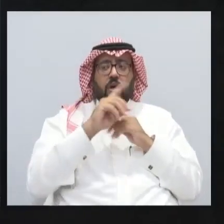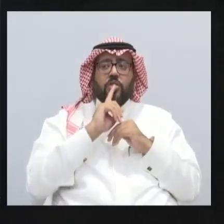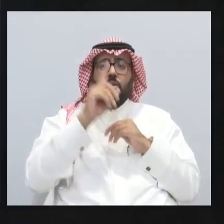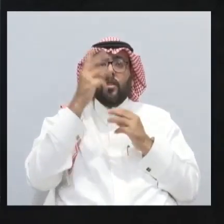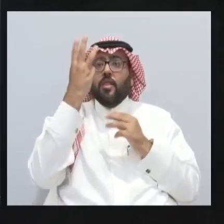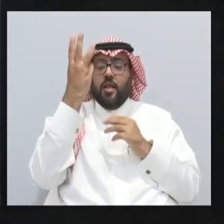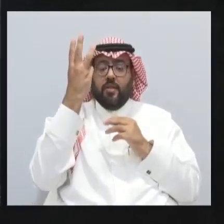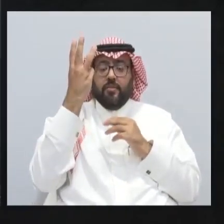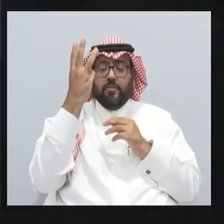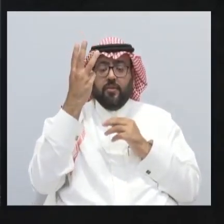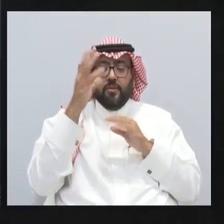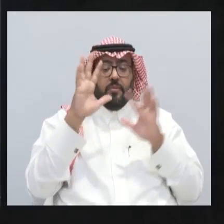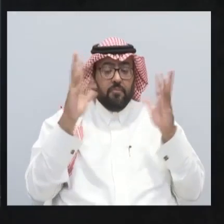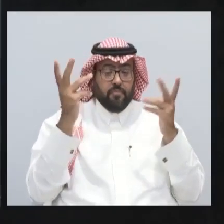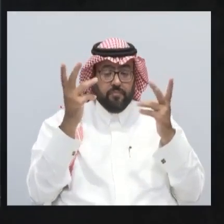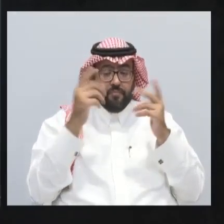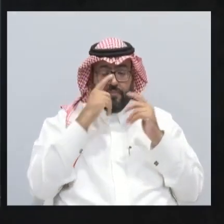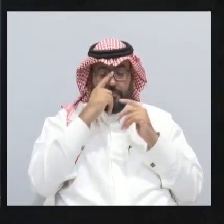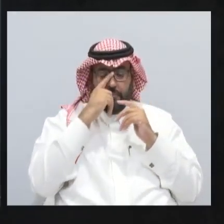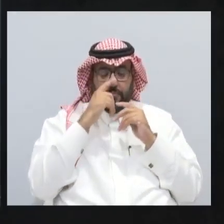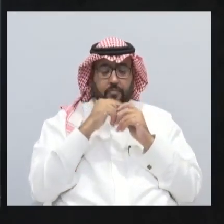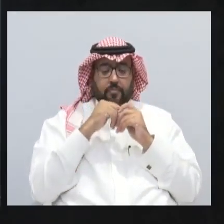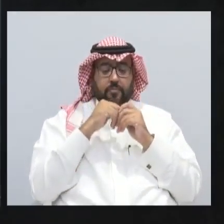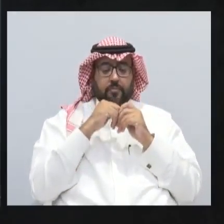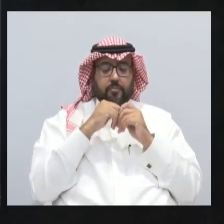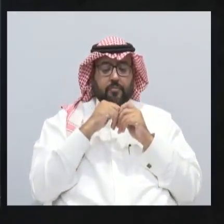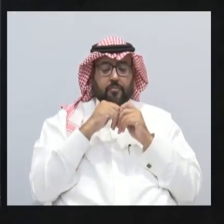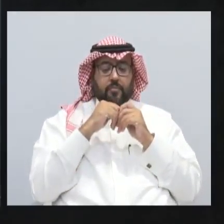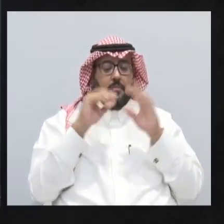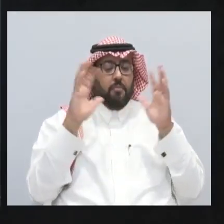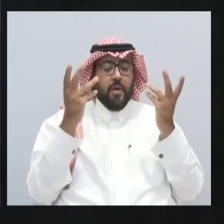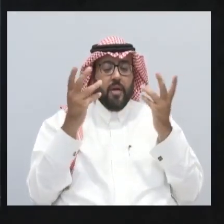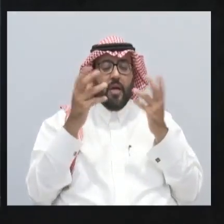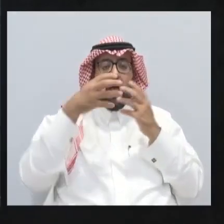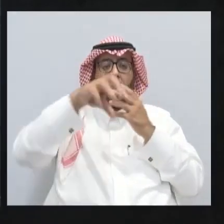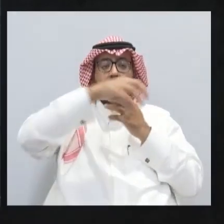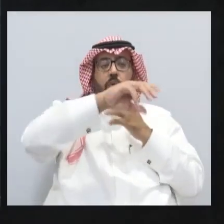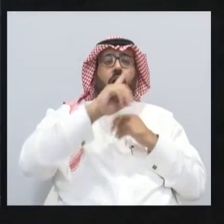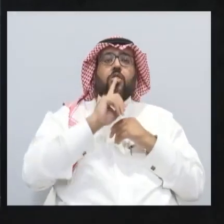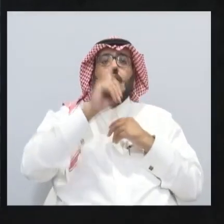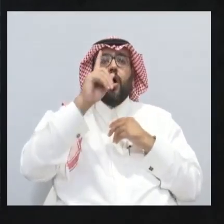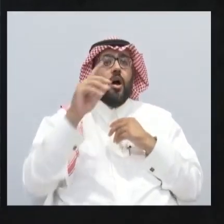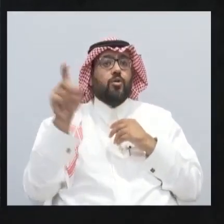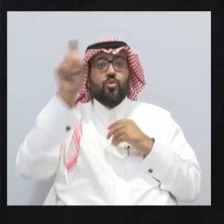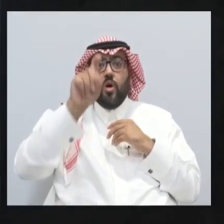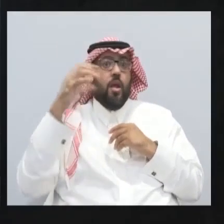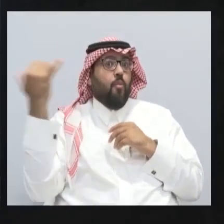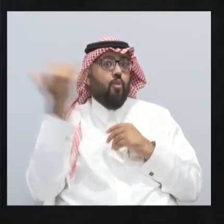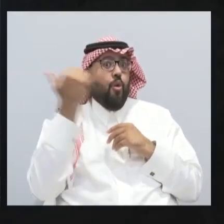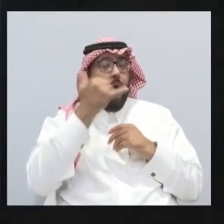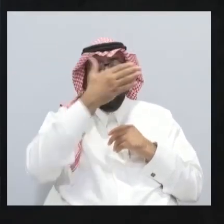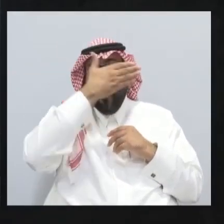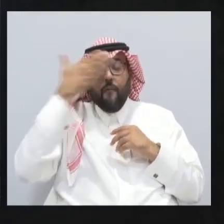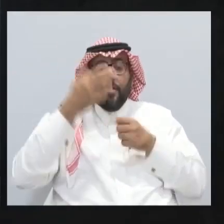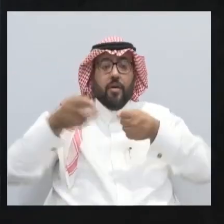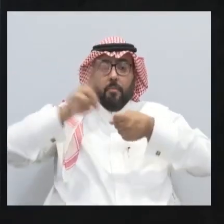ثلاثه من يذكرها ما رايكم ما هي انواع التوحيد وهذه مساله مهمه ينبغي ان تحفظ